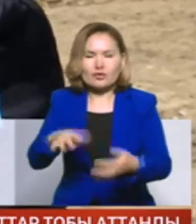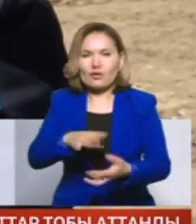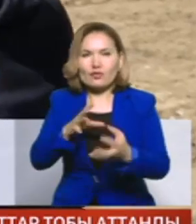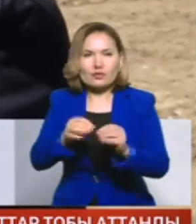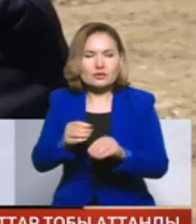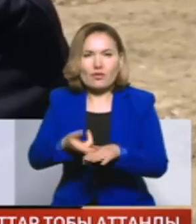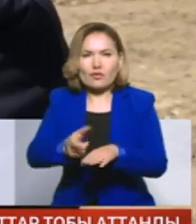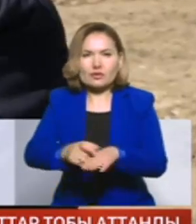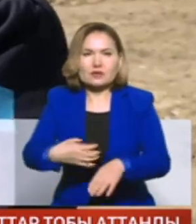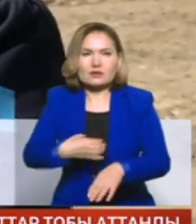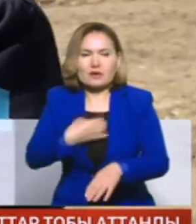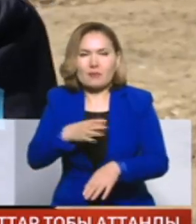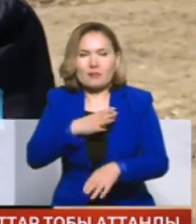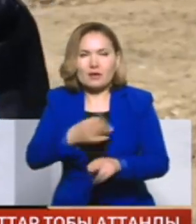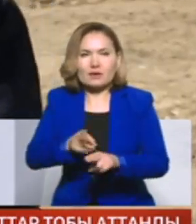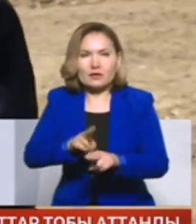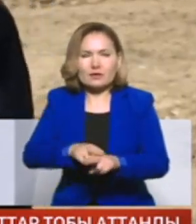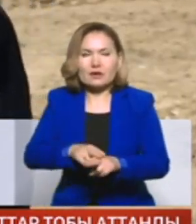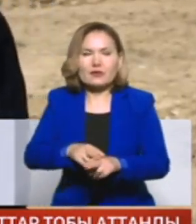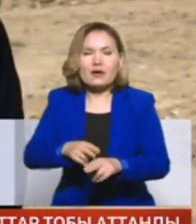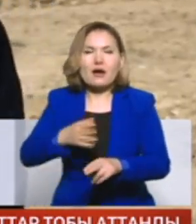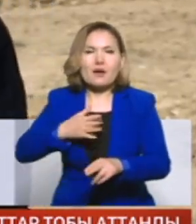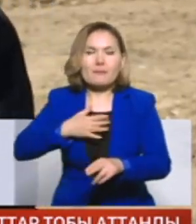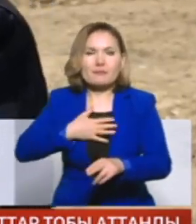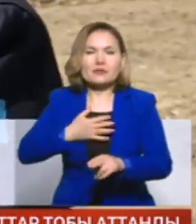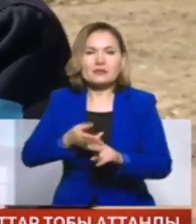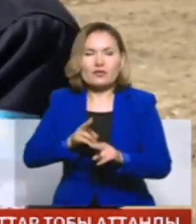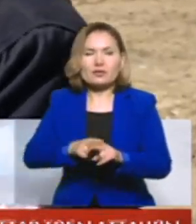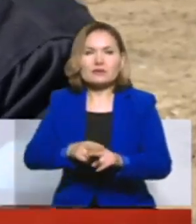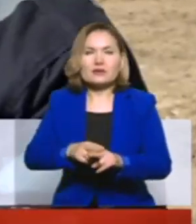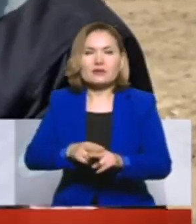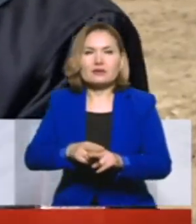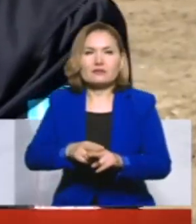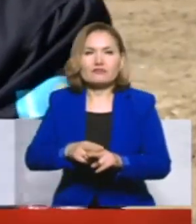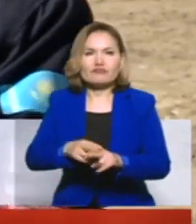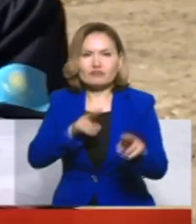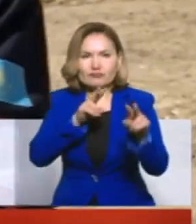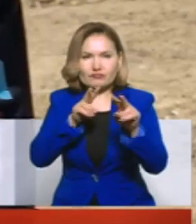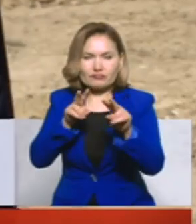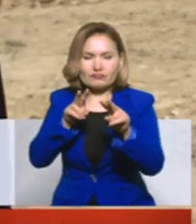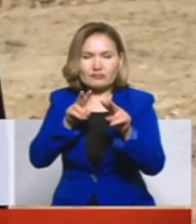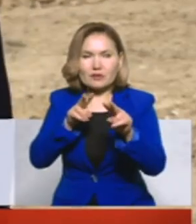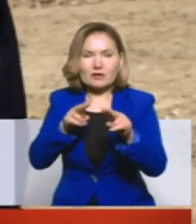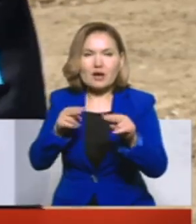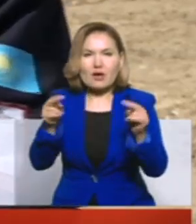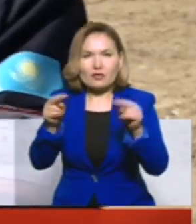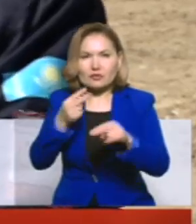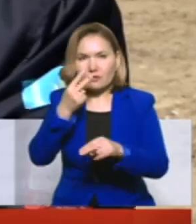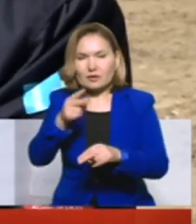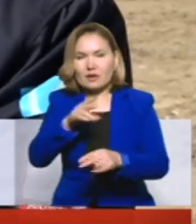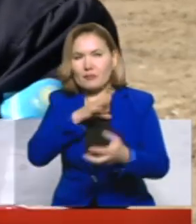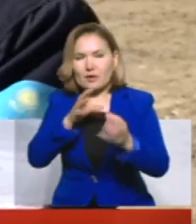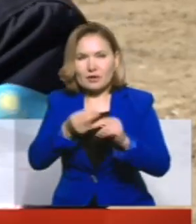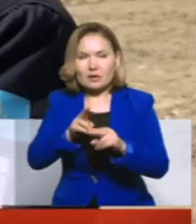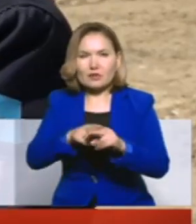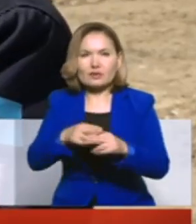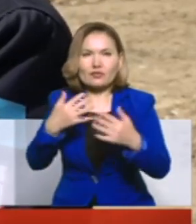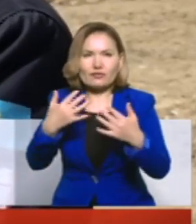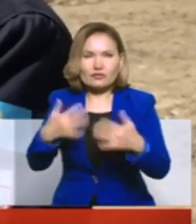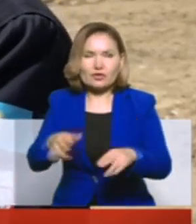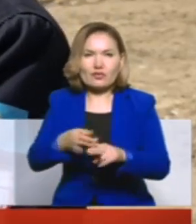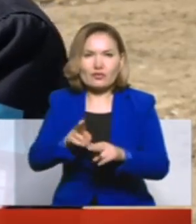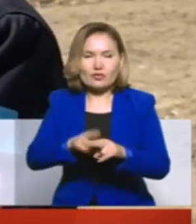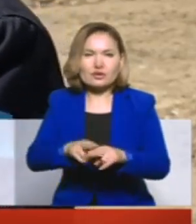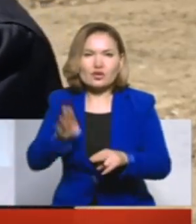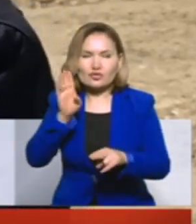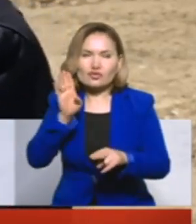трактормен. Ода осы 2 сағатта жүрді тарылап, 2 сағатта, 3 сағатта. Бір уақытта сосын болдық деп айқайлап жатыр, болды,